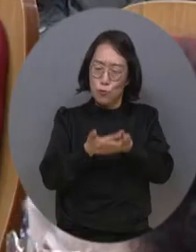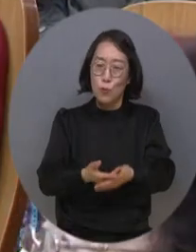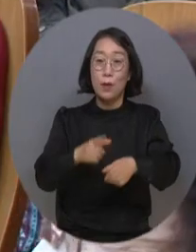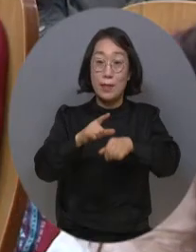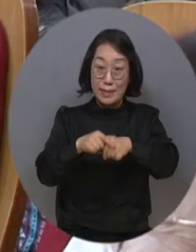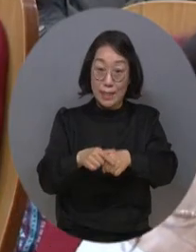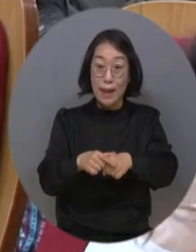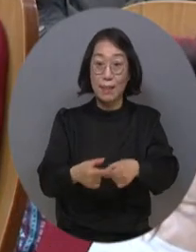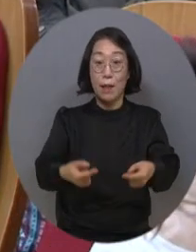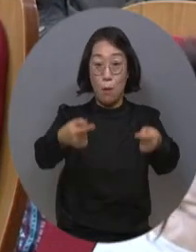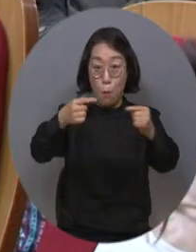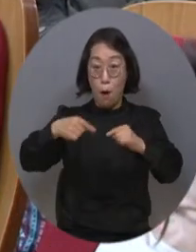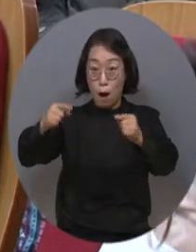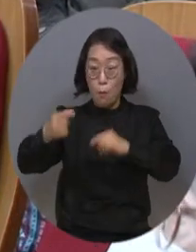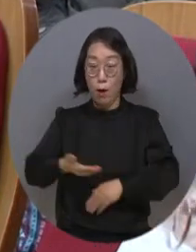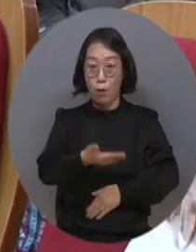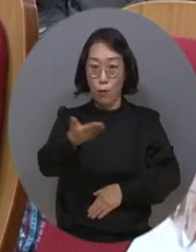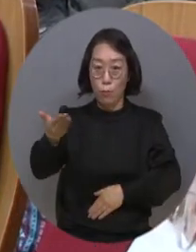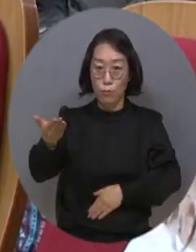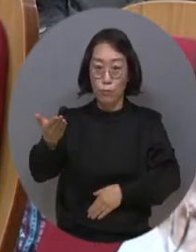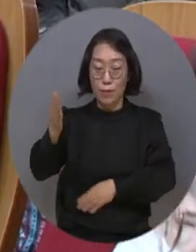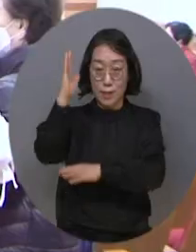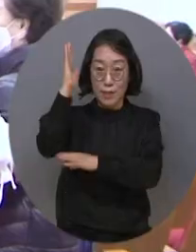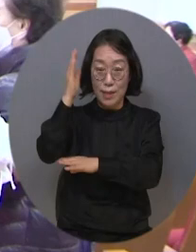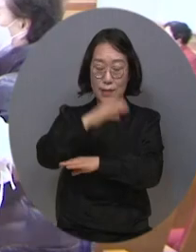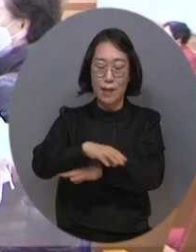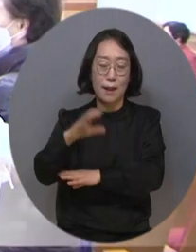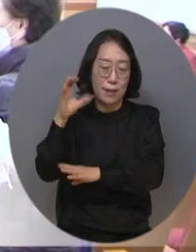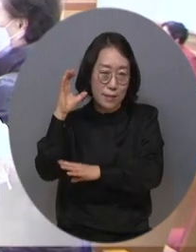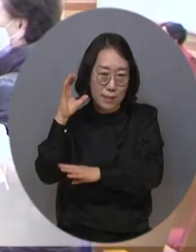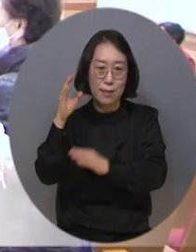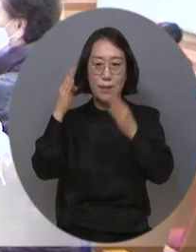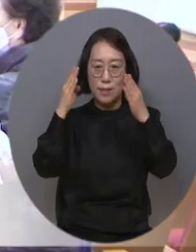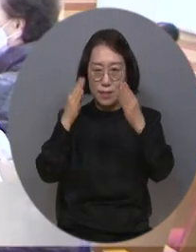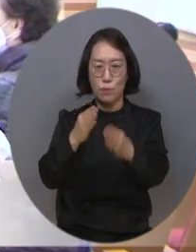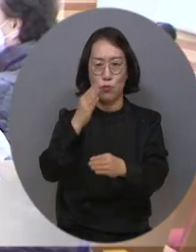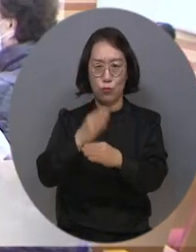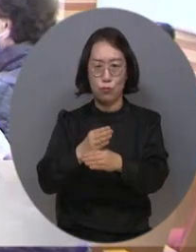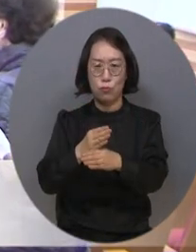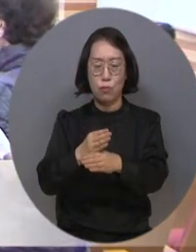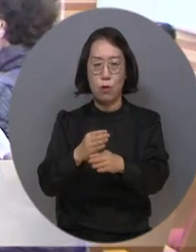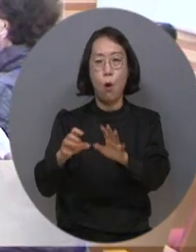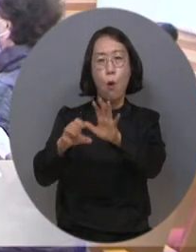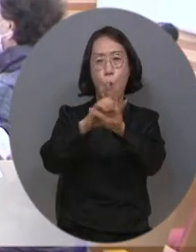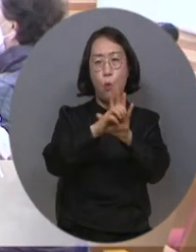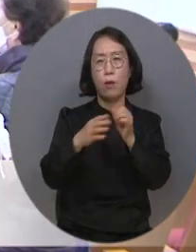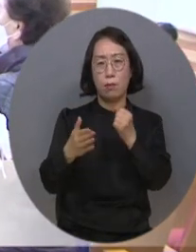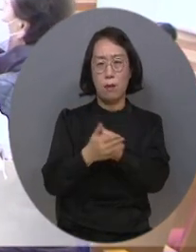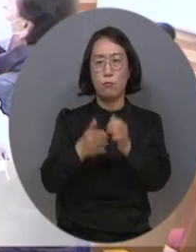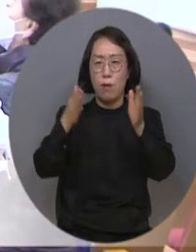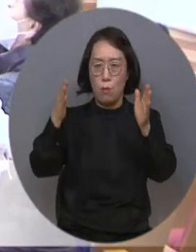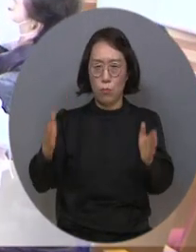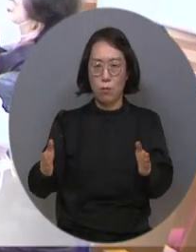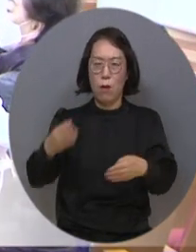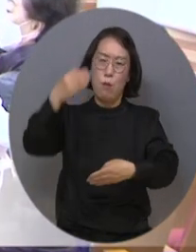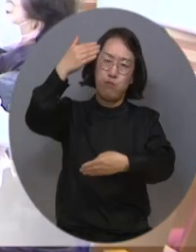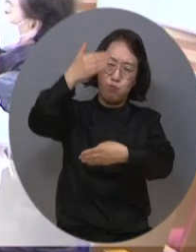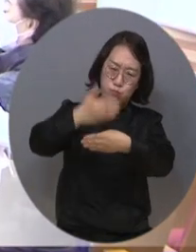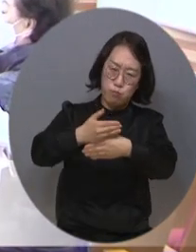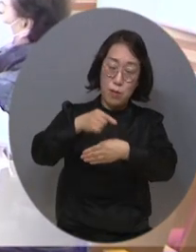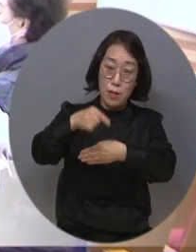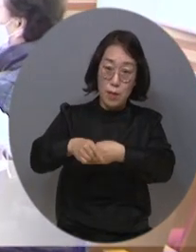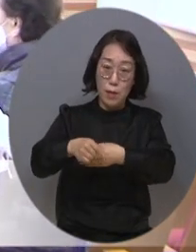참여한 어르신들이 인사말을 경청합니다. 그동안 코로나 때문에 개최하지 못했던 우리